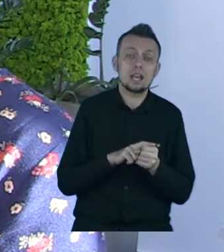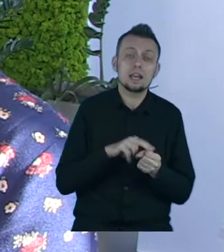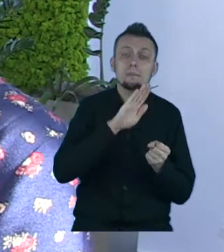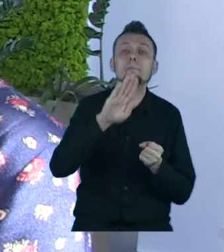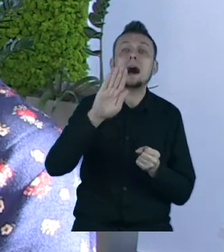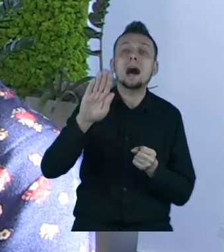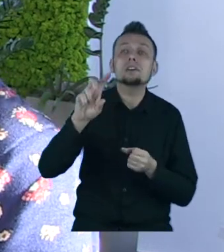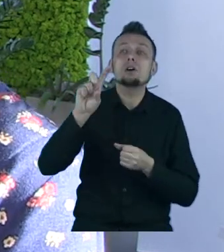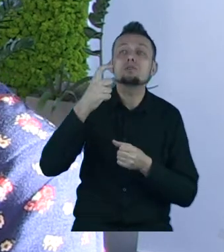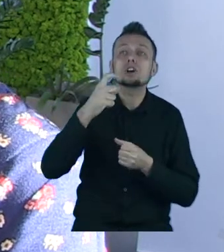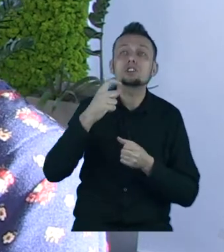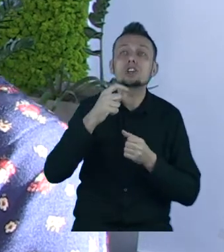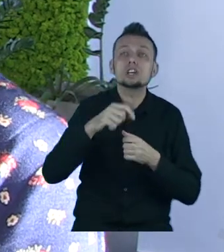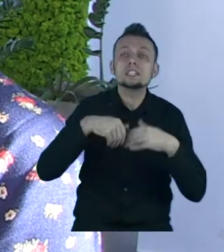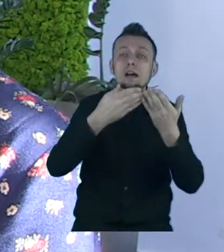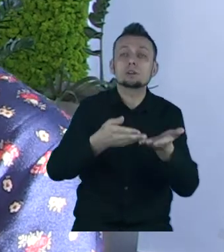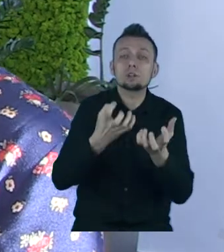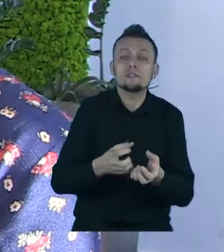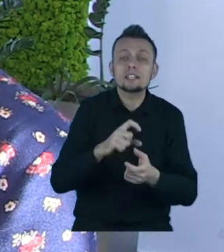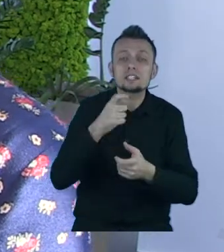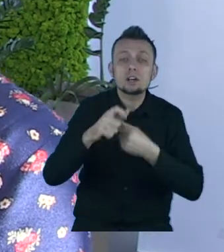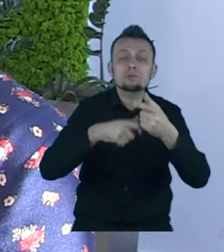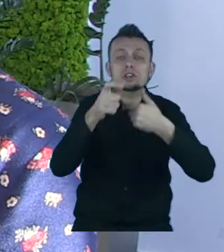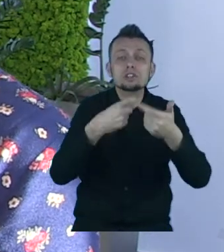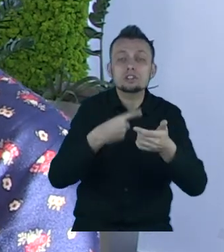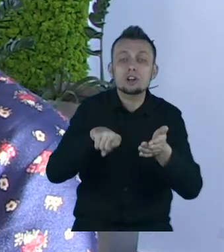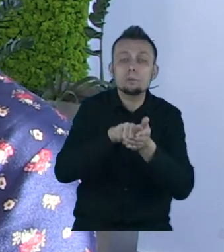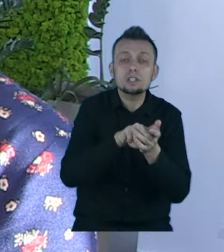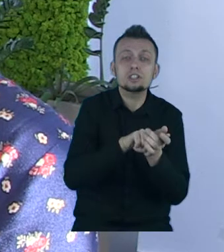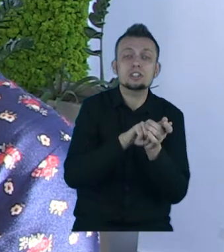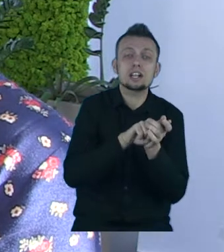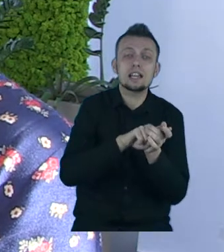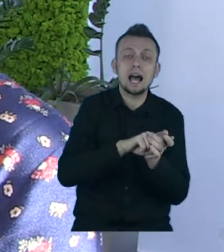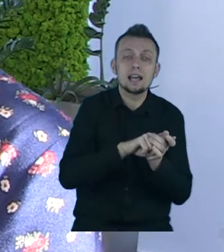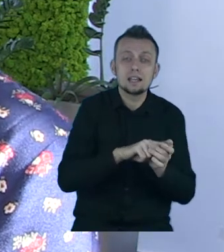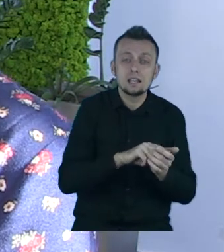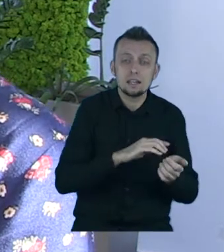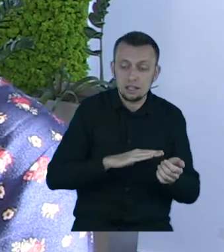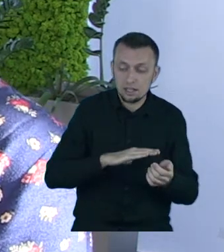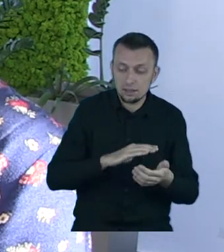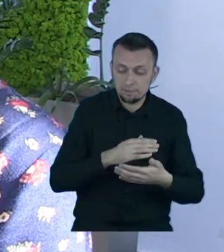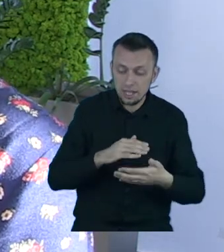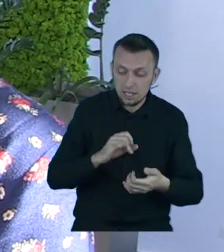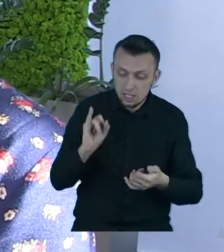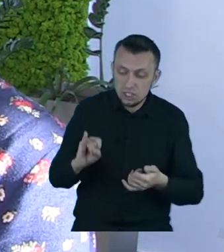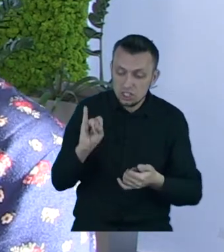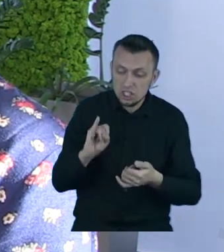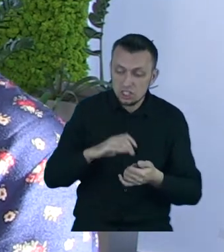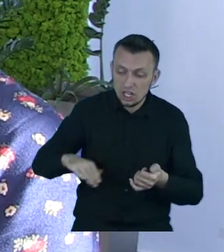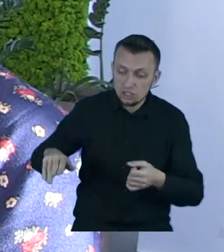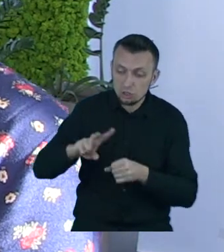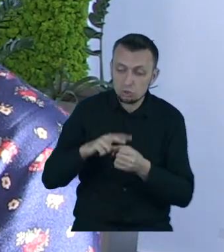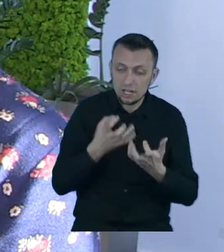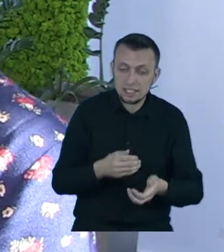zaoferowania, chcące coś zrobić na rzecz finału Wielkiej Orkiestry Świątecznej Pomocy i finału w naszym